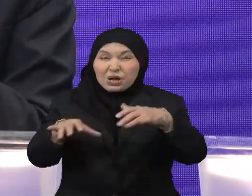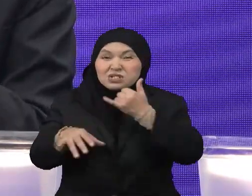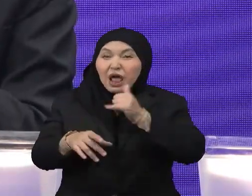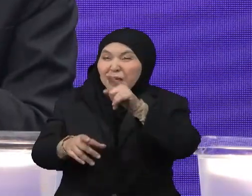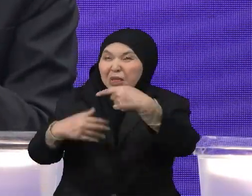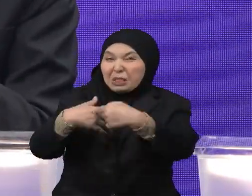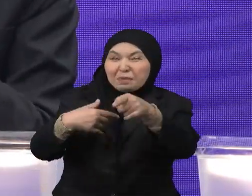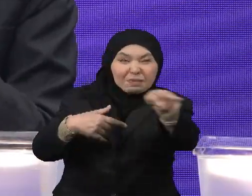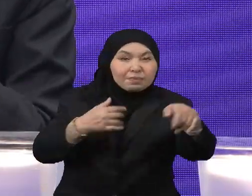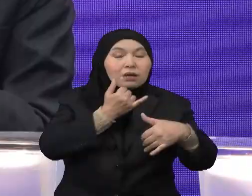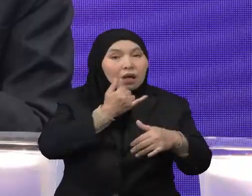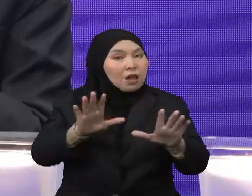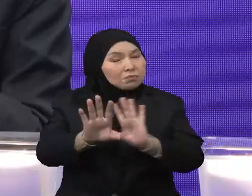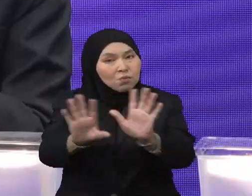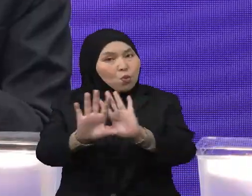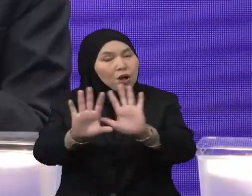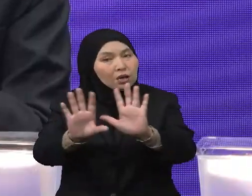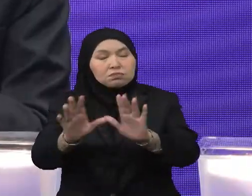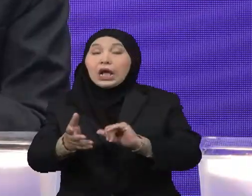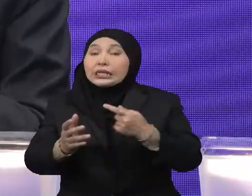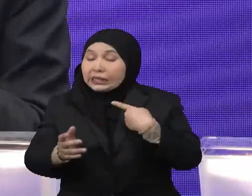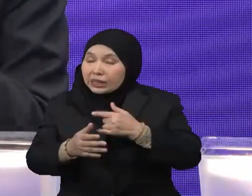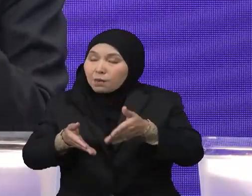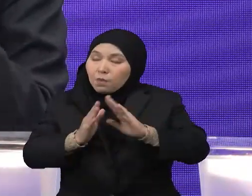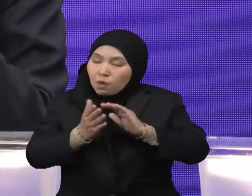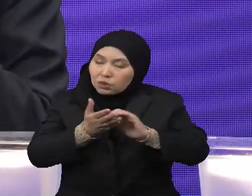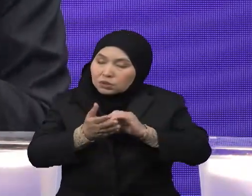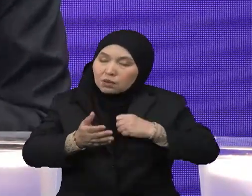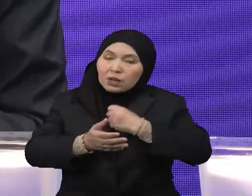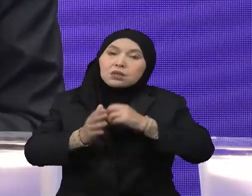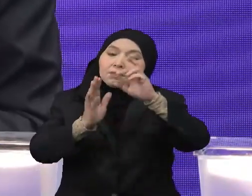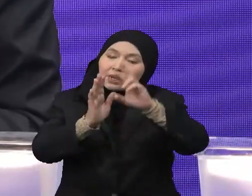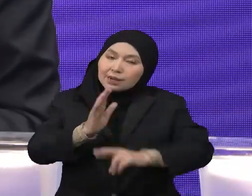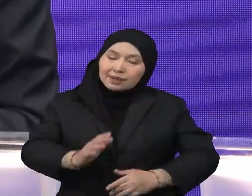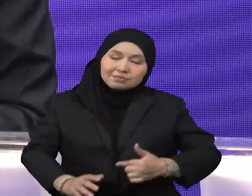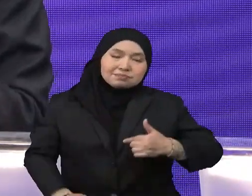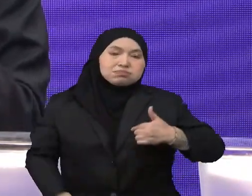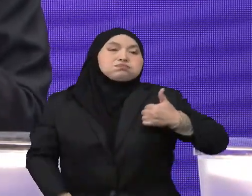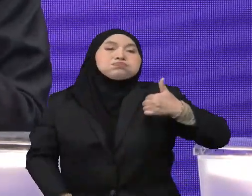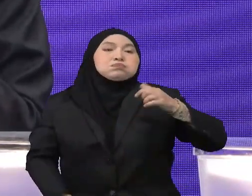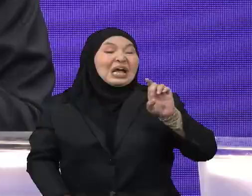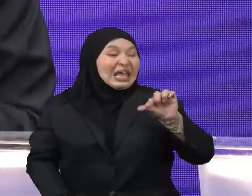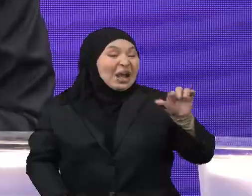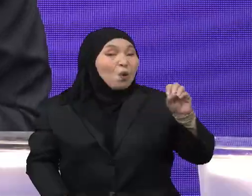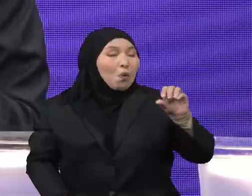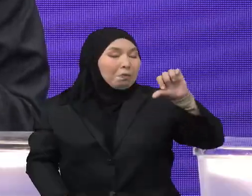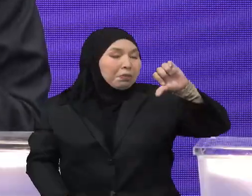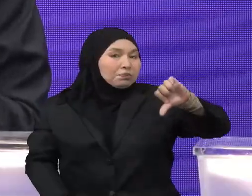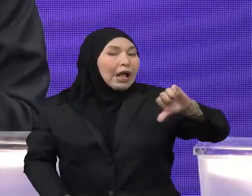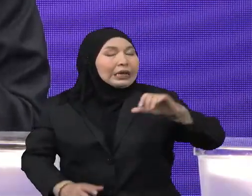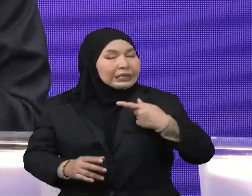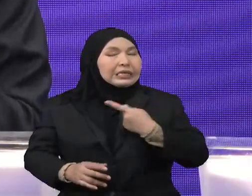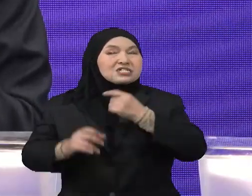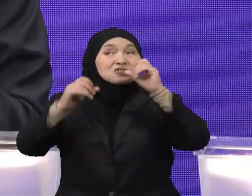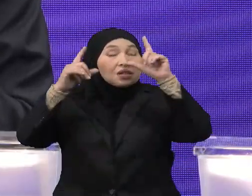jadi kemudian kita memohon keampunan maka dia akan merendahkan kita merendahkan keegoan kita karena kita